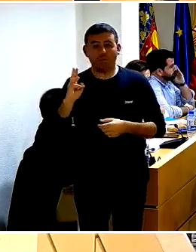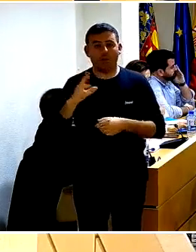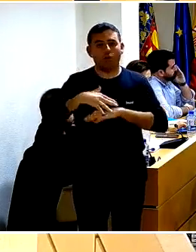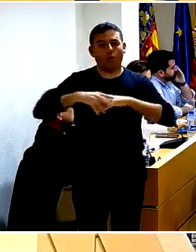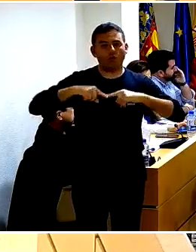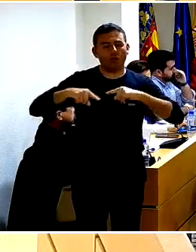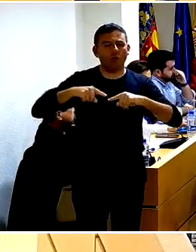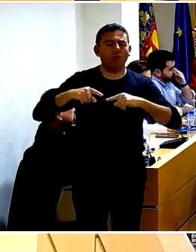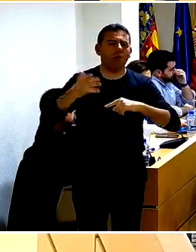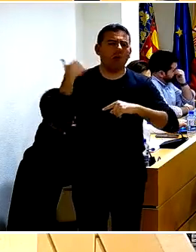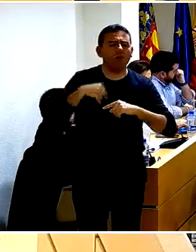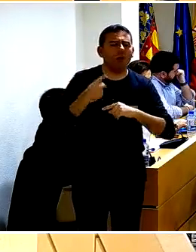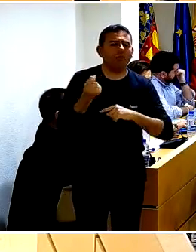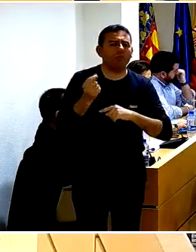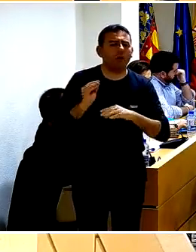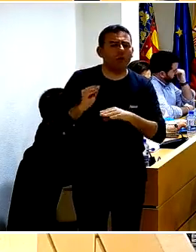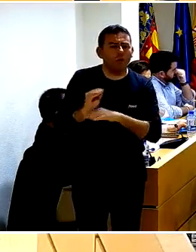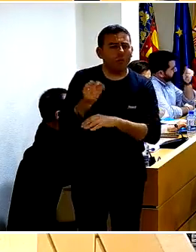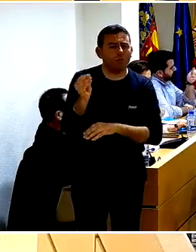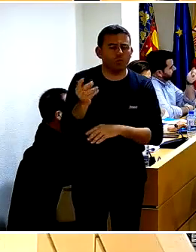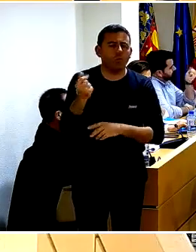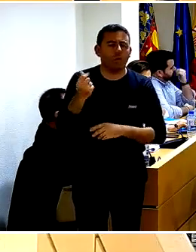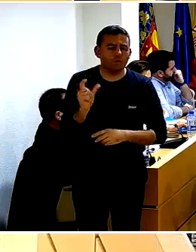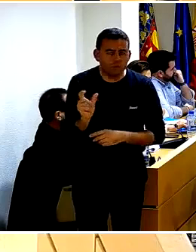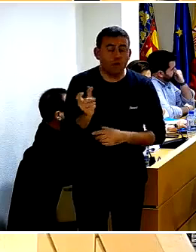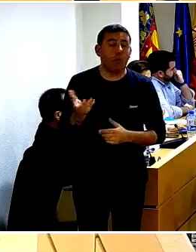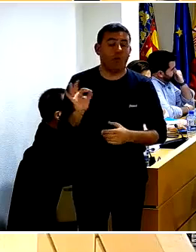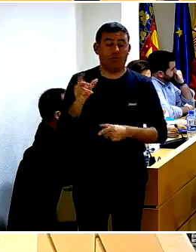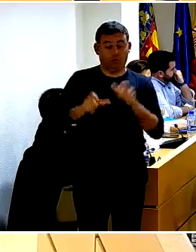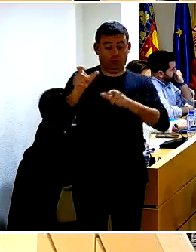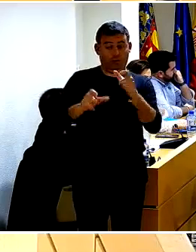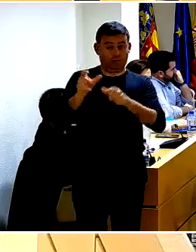dur endavant les propostes de joventut.